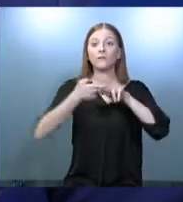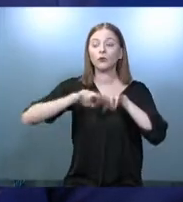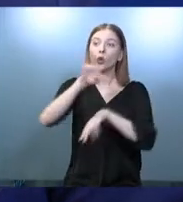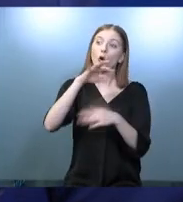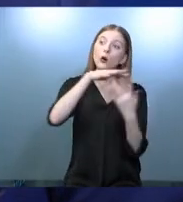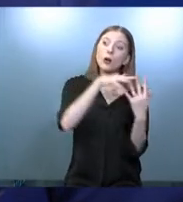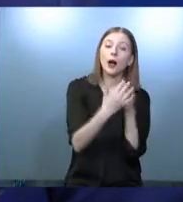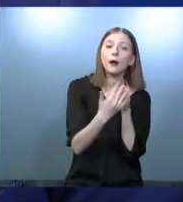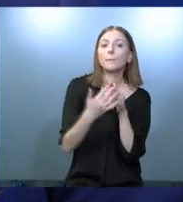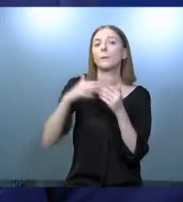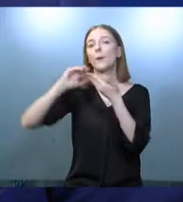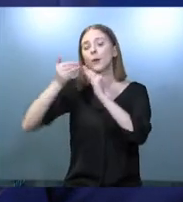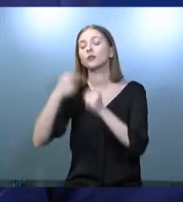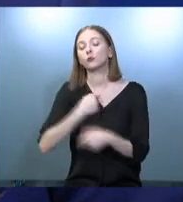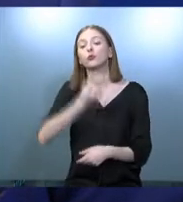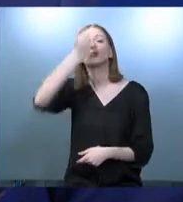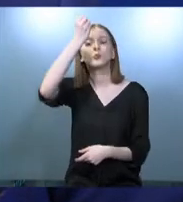įspręsti. Ir siūlau, kad tikrai